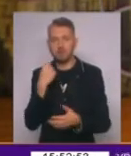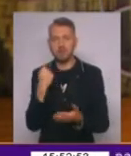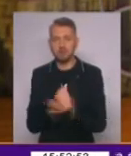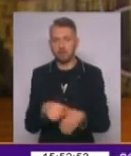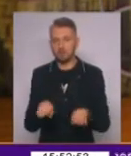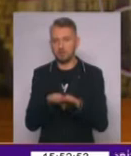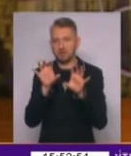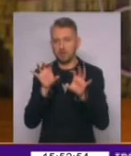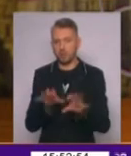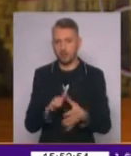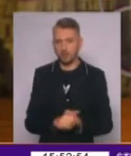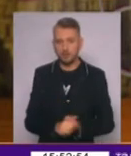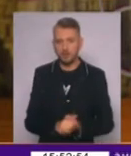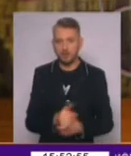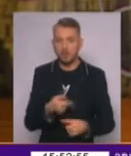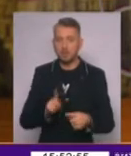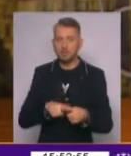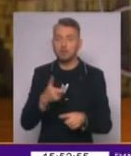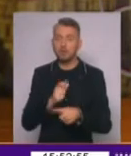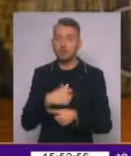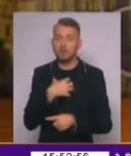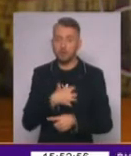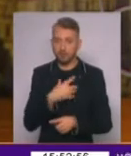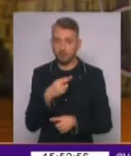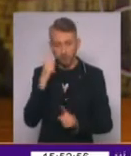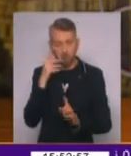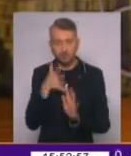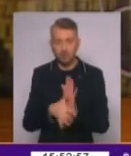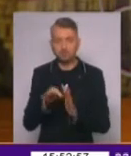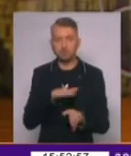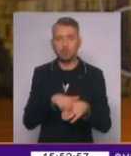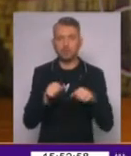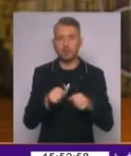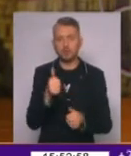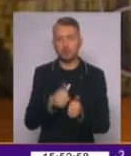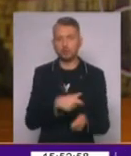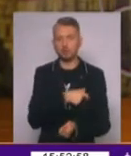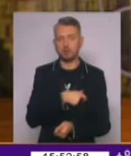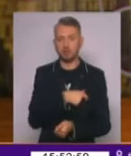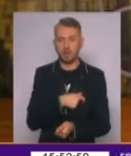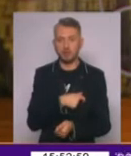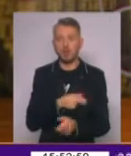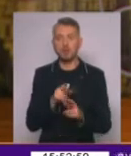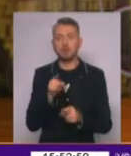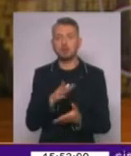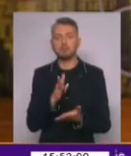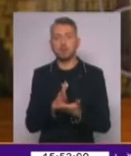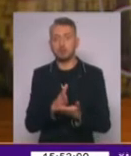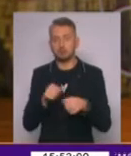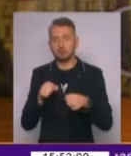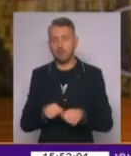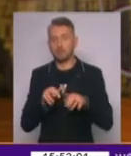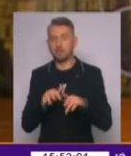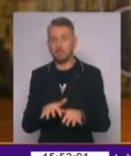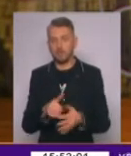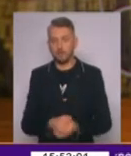подібні закони. Це дуже важливо для розуміння з приводу повноважень кожного депутата і того, яким чином він має право діяти в розрізі